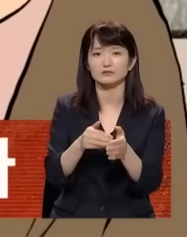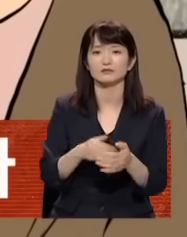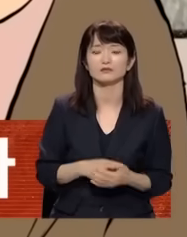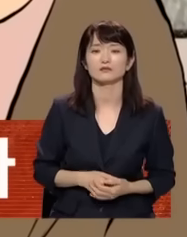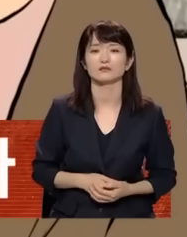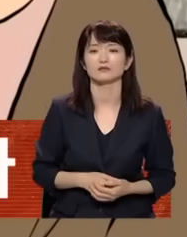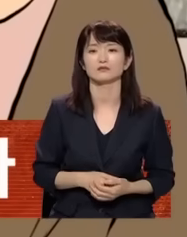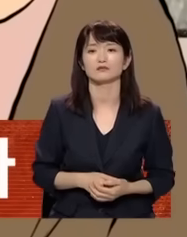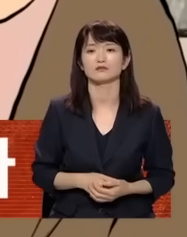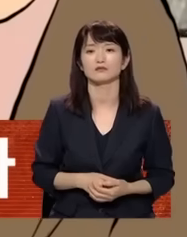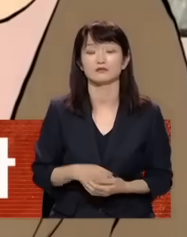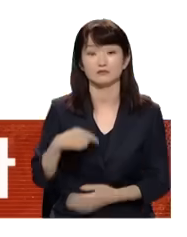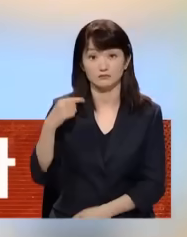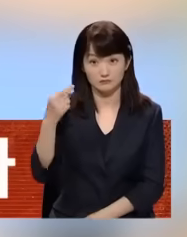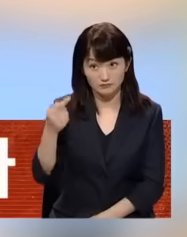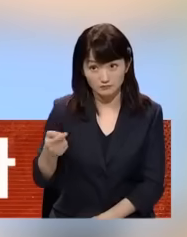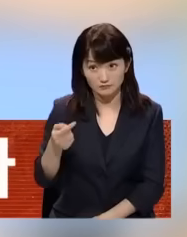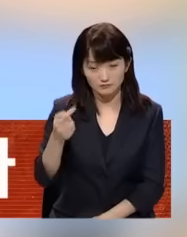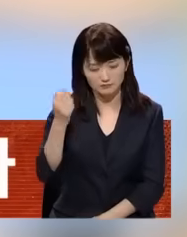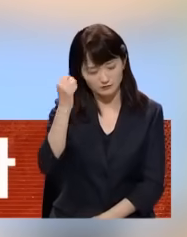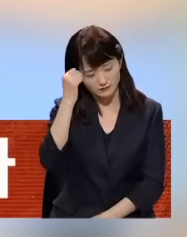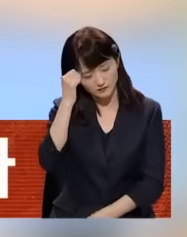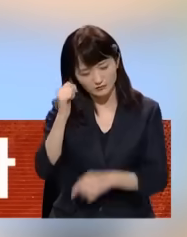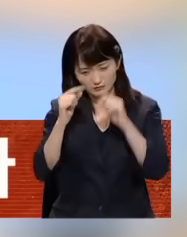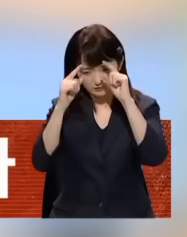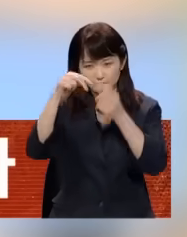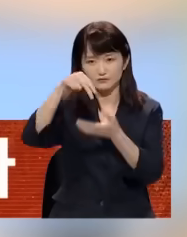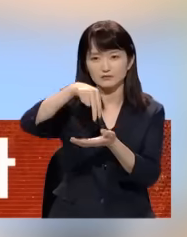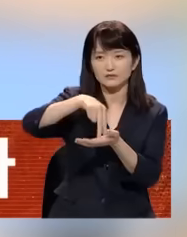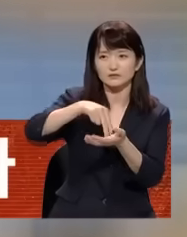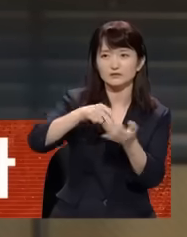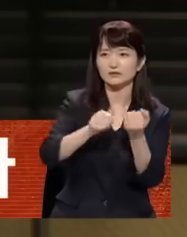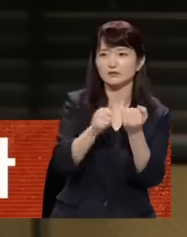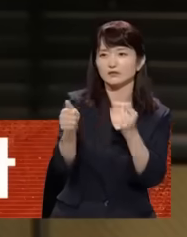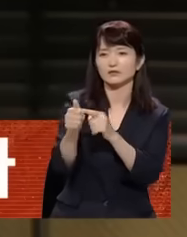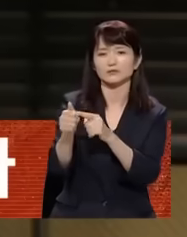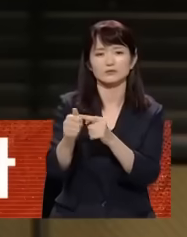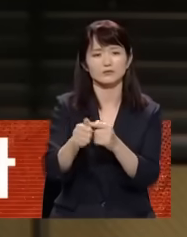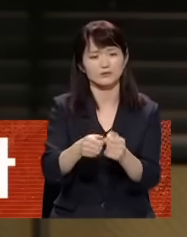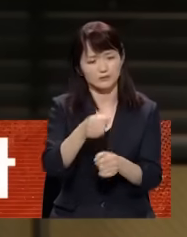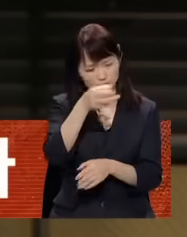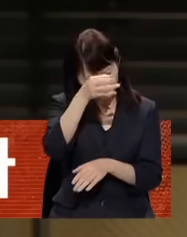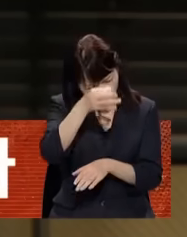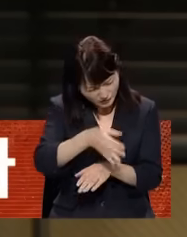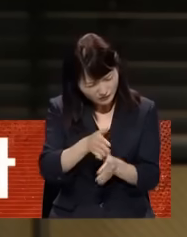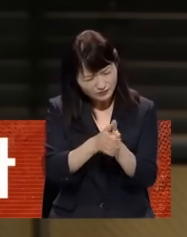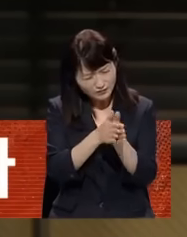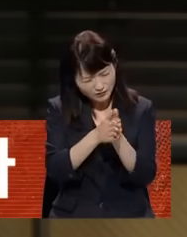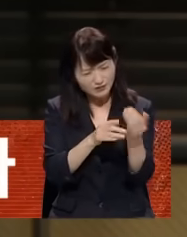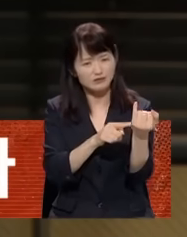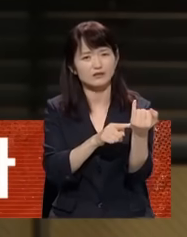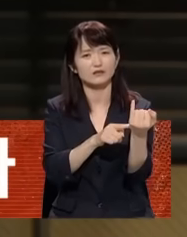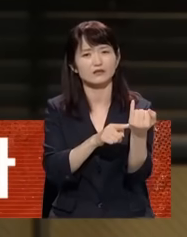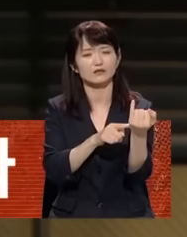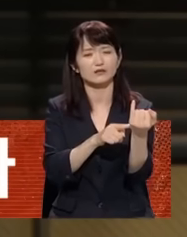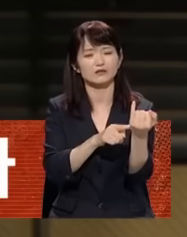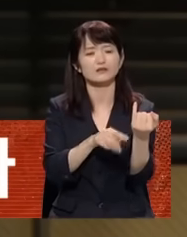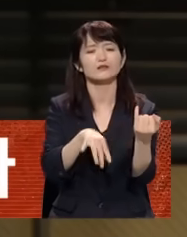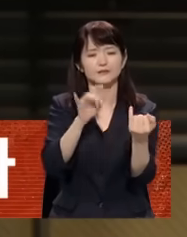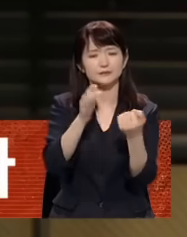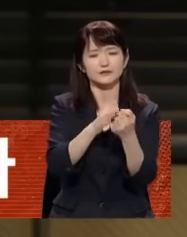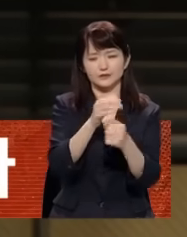그렇죠 놀라운 거는 다음날 자고 일어나는 남편이 또 싹싹 빌었다는 거예요 빌면서 처음이니까 용서를 해야 되겠다 생각을